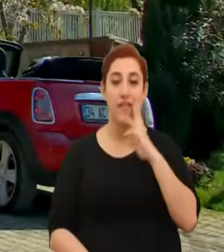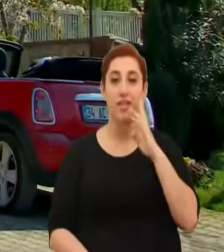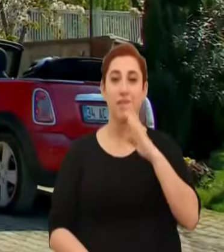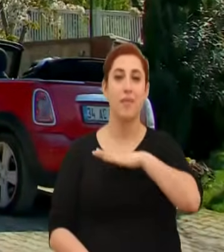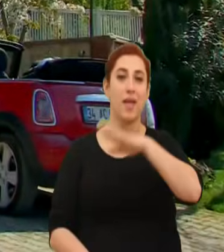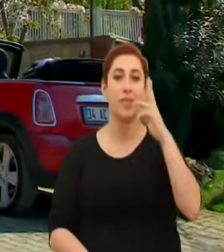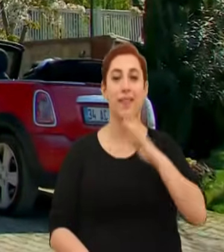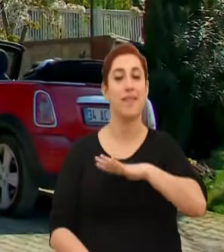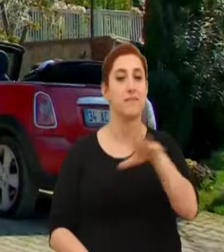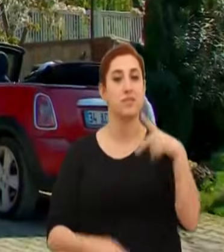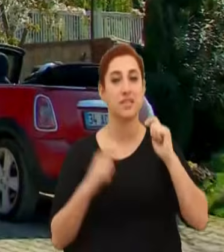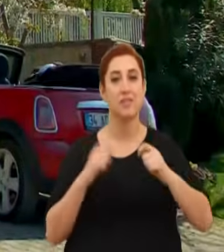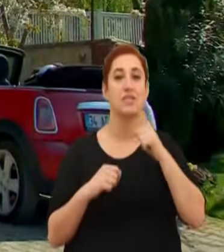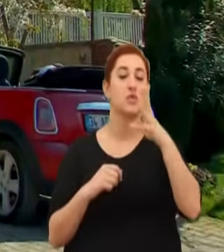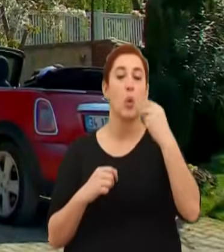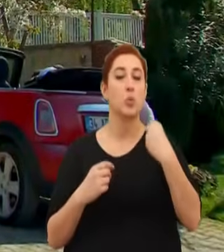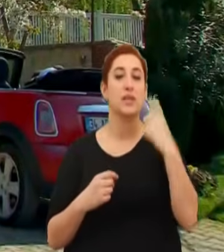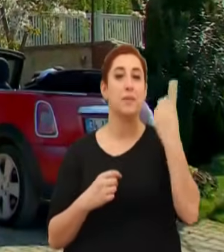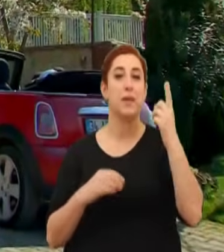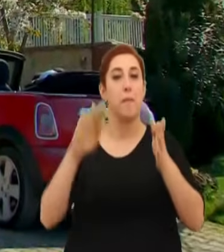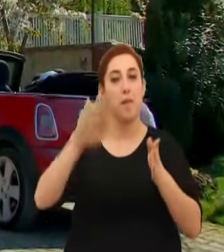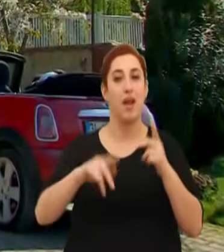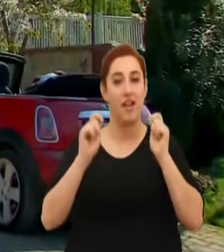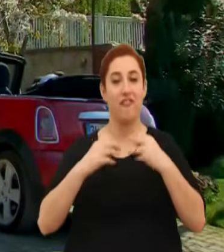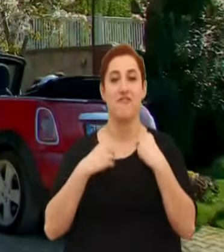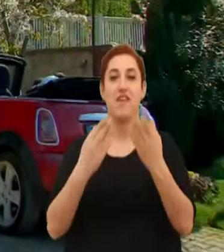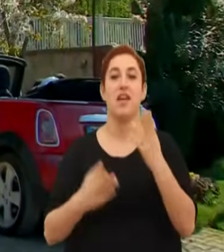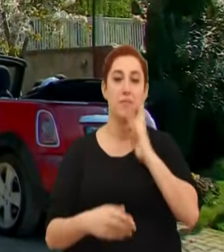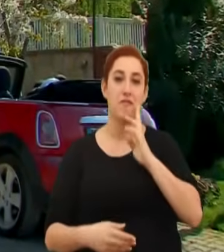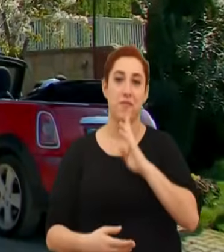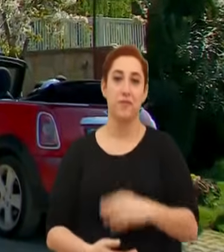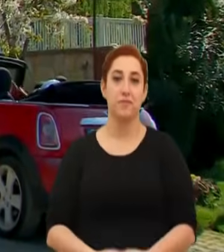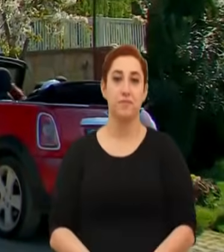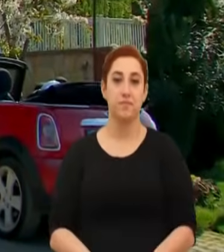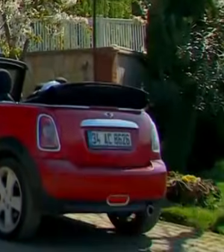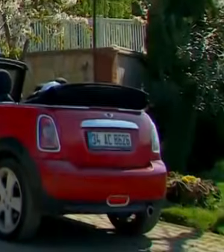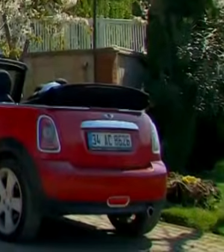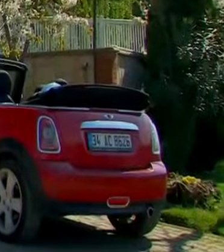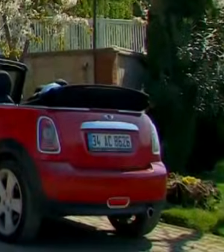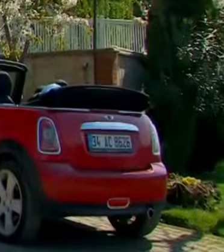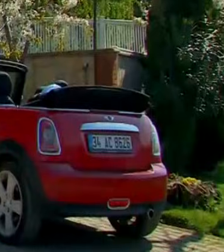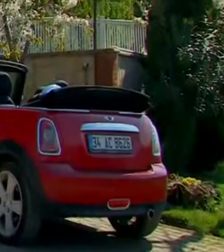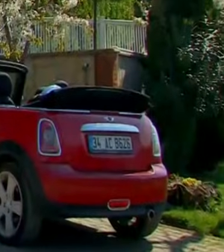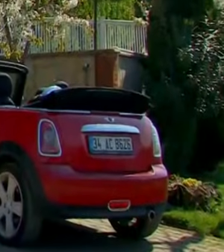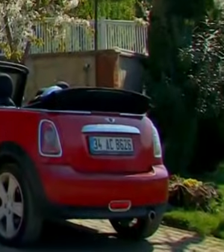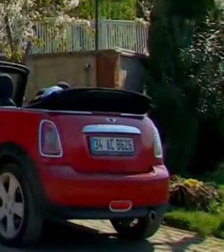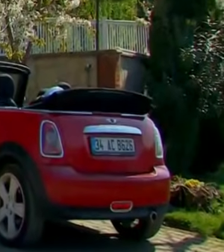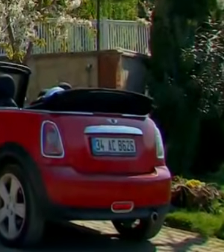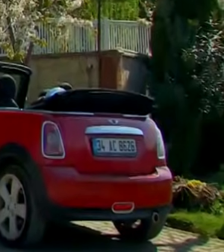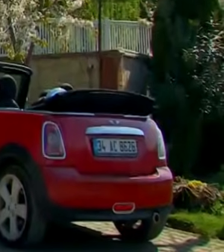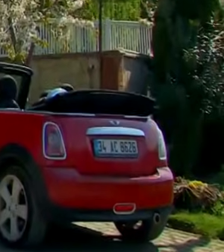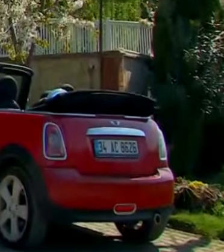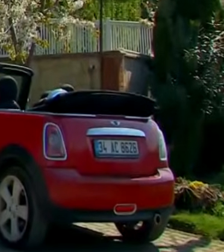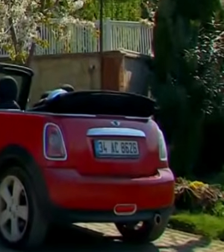Efendim, her tarafı temizledim. Sizi çok güzel bir yere park ettirdim efendim. Mavi taytın üzerine giydiği pembe ceketiyle arabadan